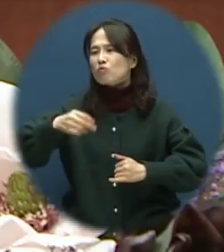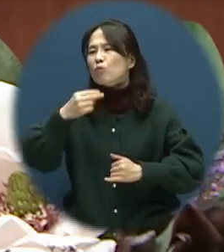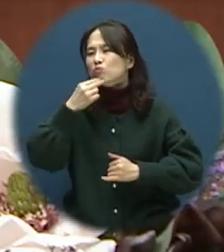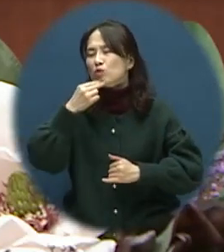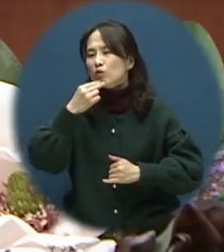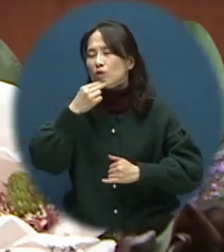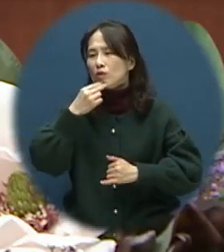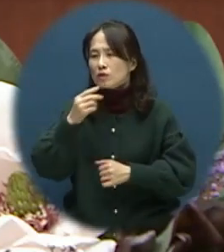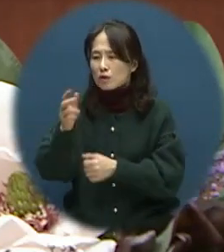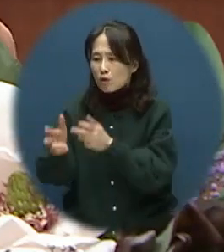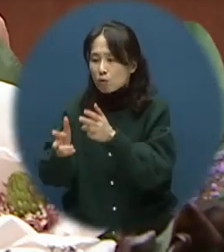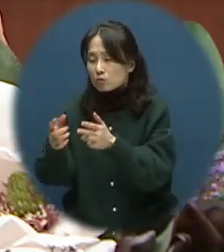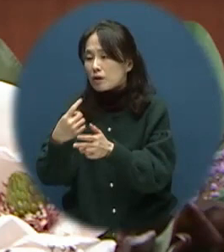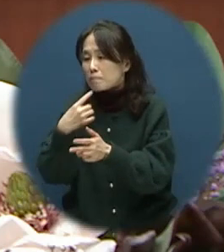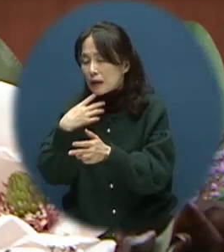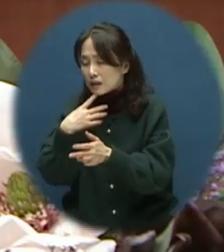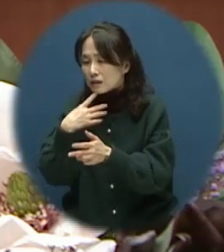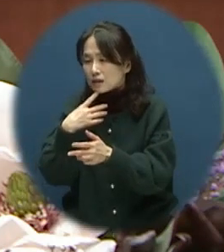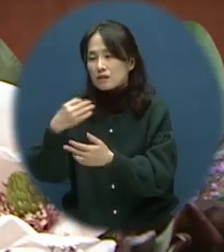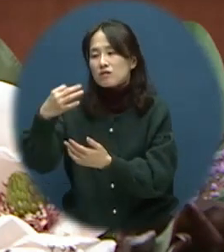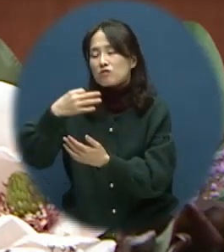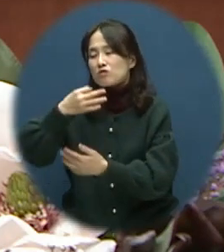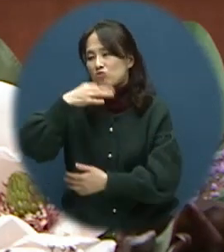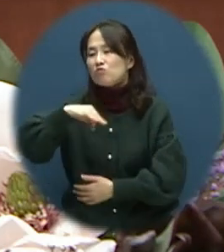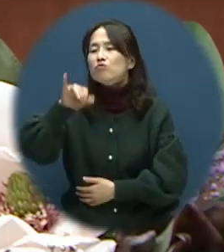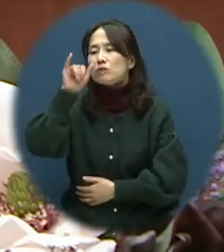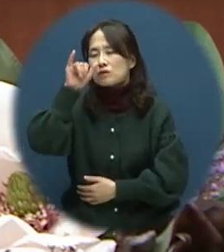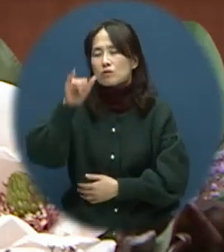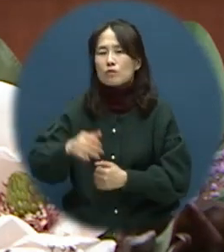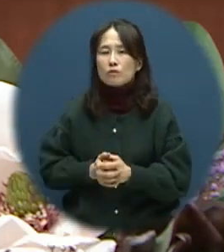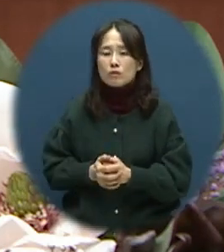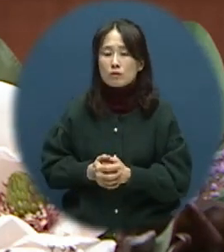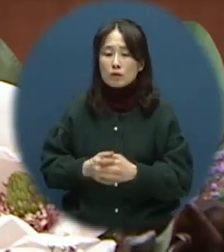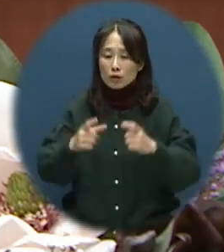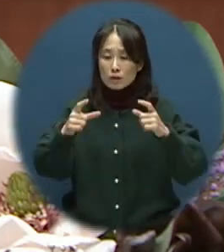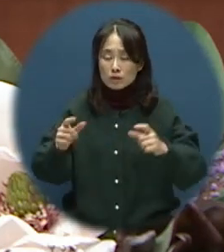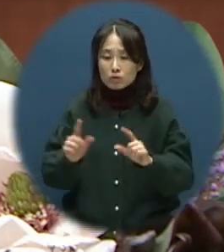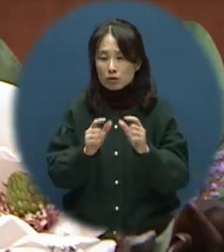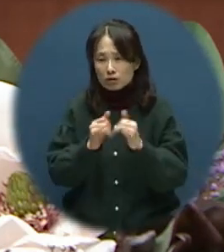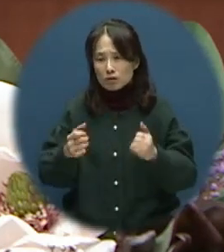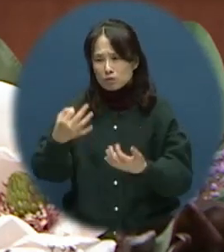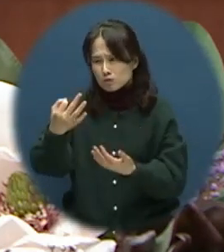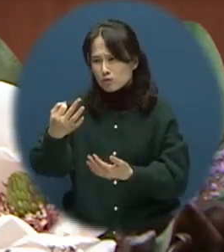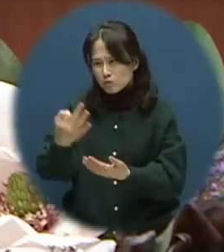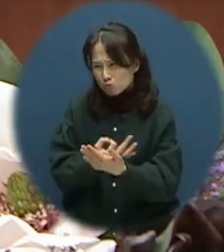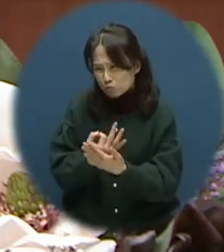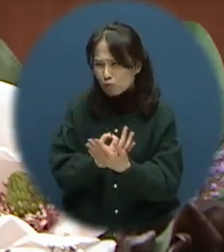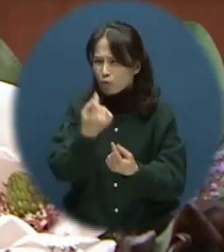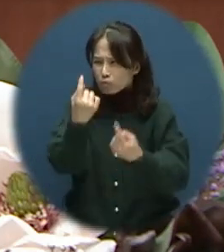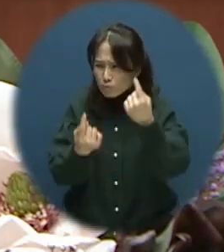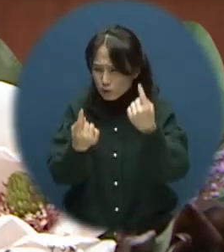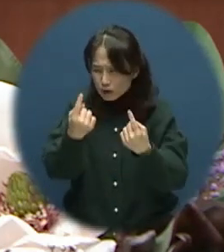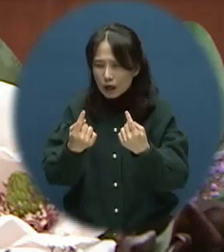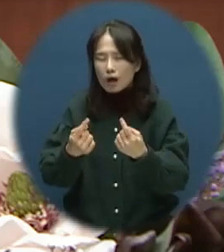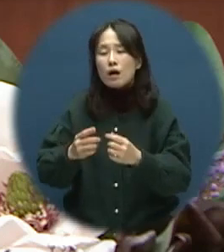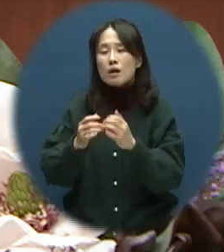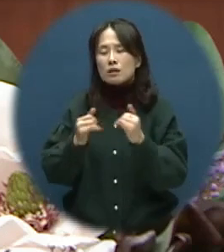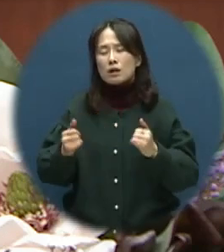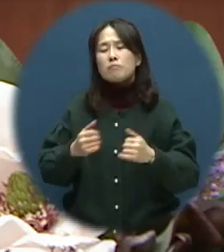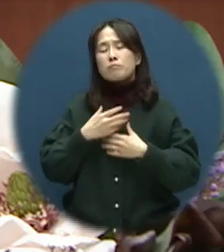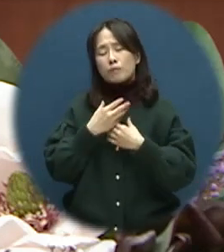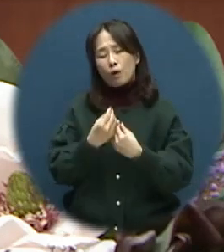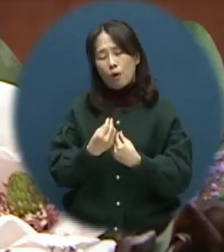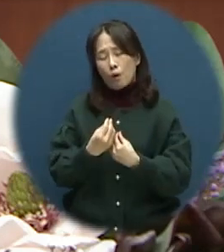작은 수익보다는 사람이 살 수 있는 건강한 환경. 특히 지금 거기 마을은 이제 시멘트 공장들이 그 주변에 세 개나 있거든요.